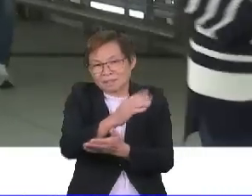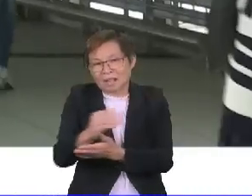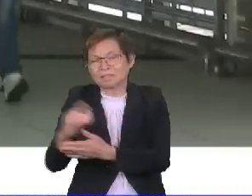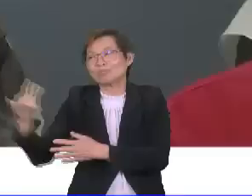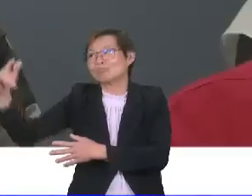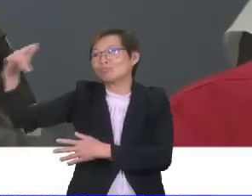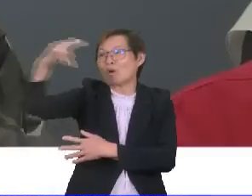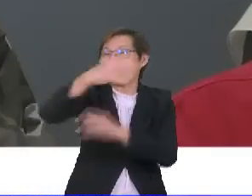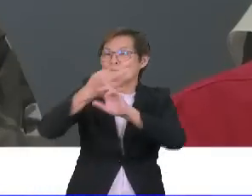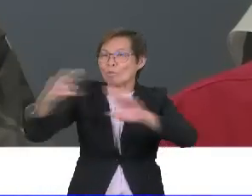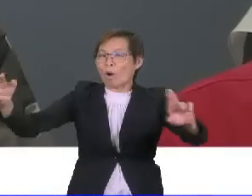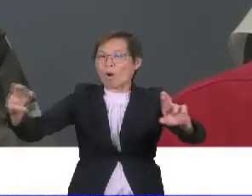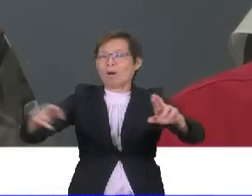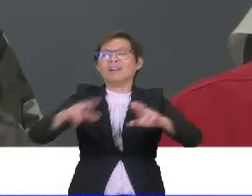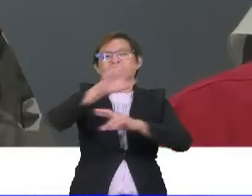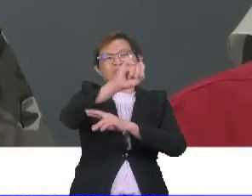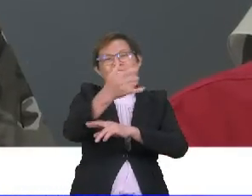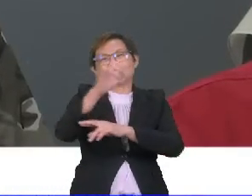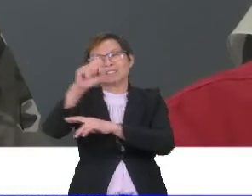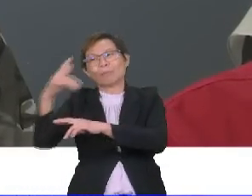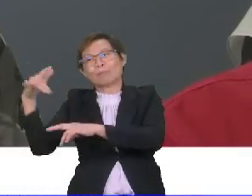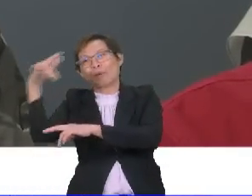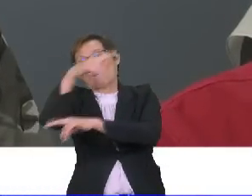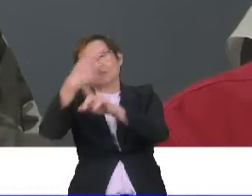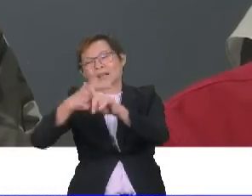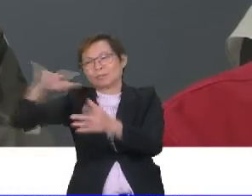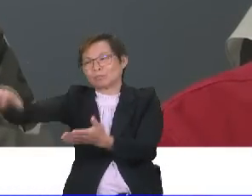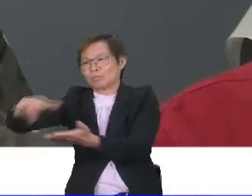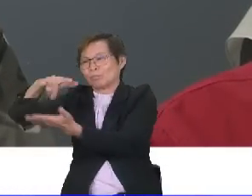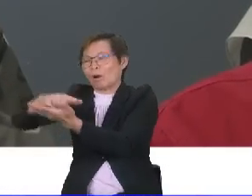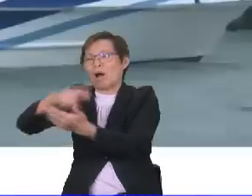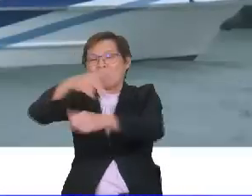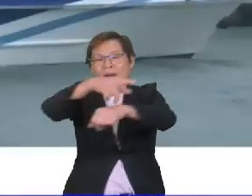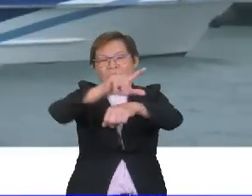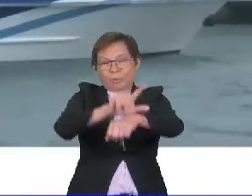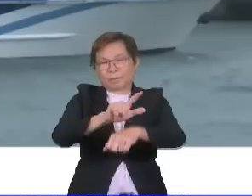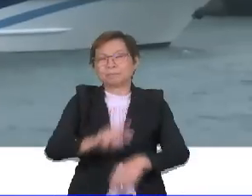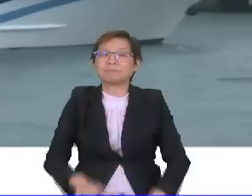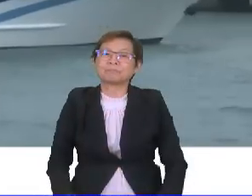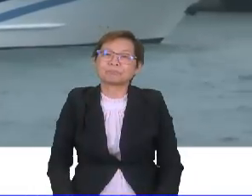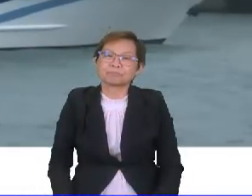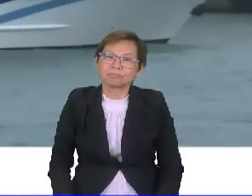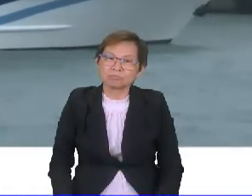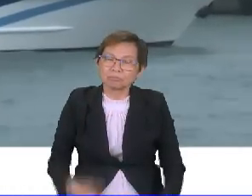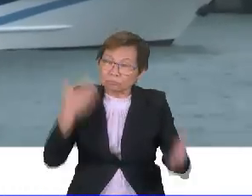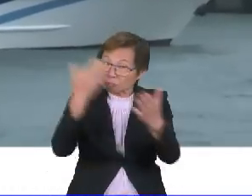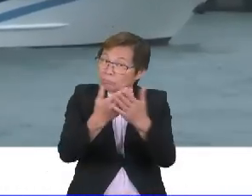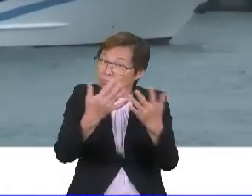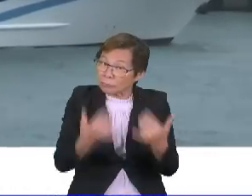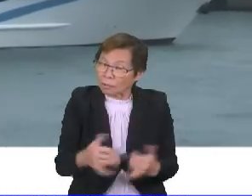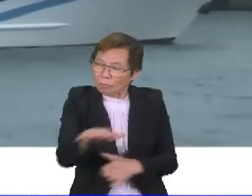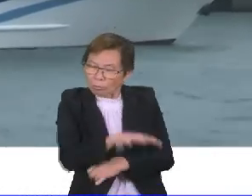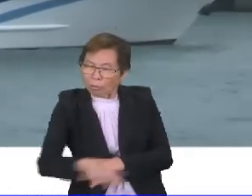yang disediakan oleh beberapa Syarikat dalam rangka yang melalui lapangan terbang atau masalah Kawi Sedangkan ini